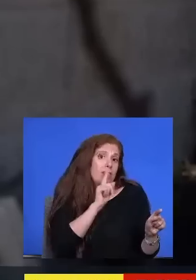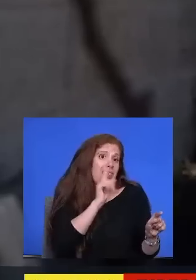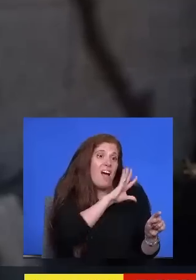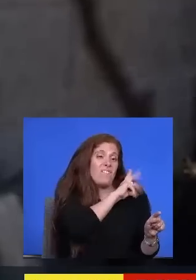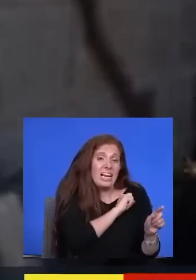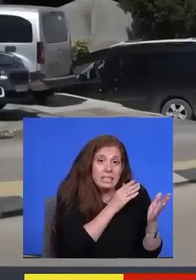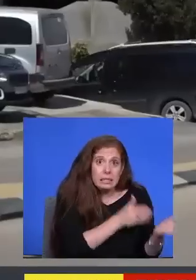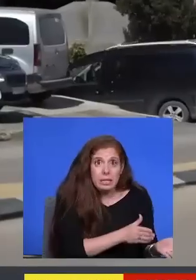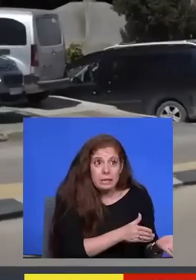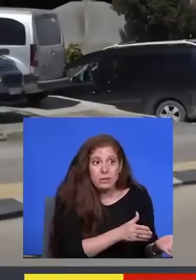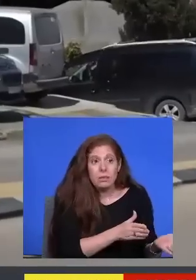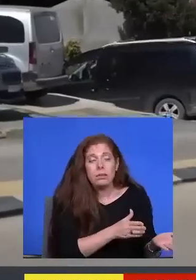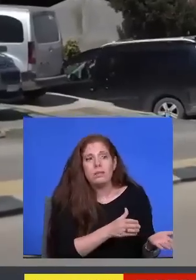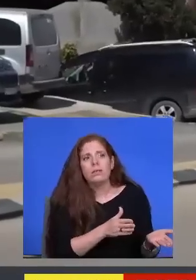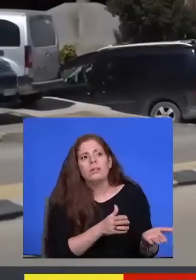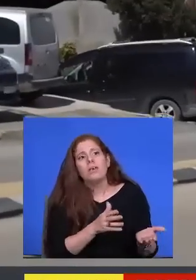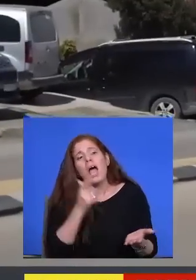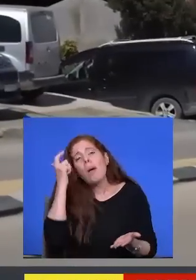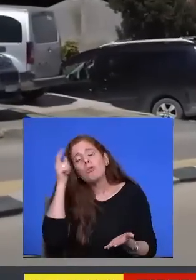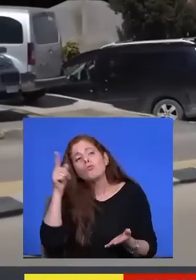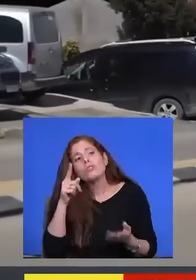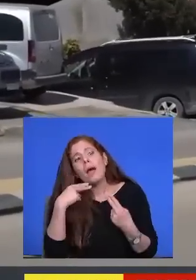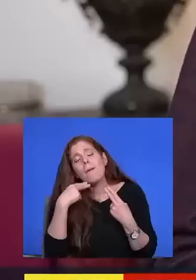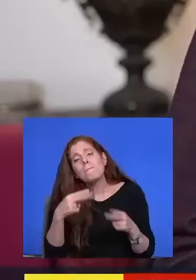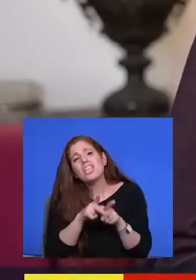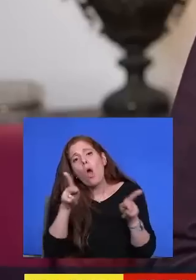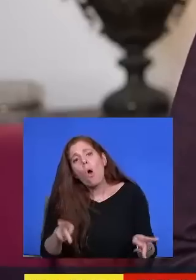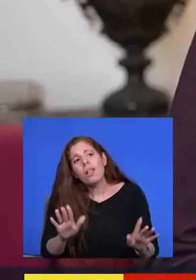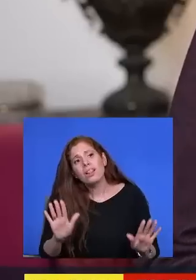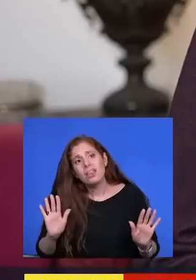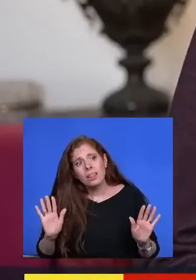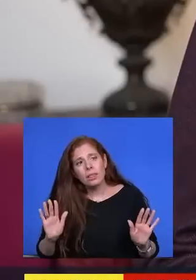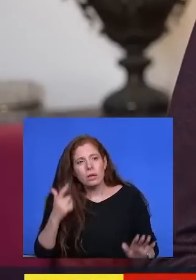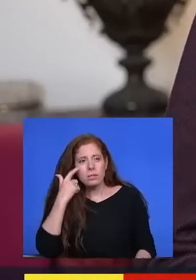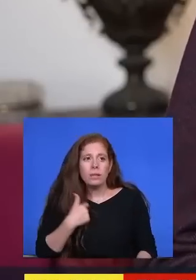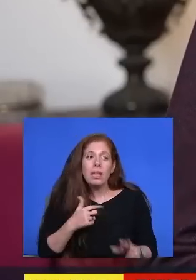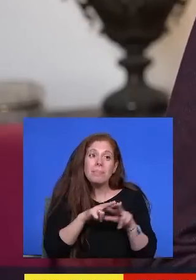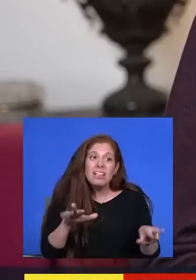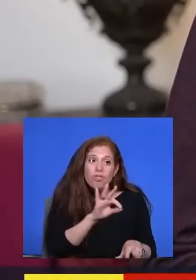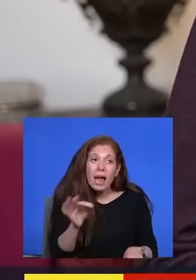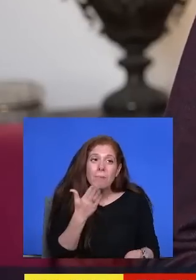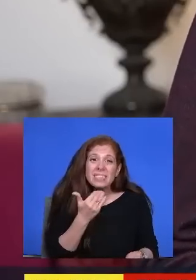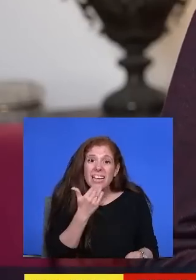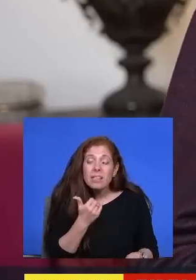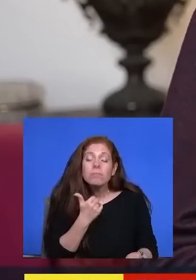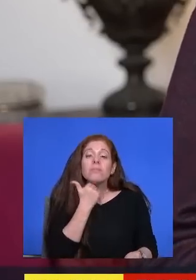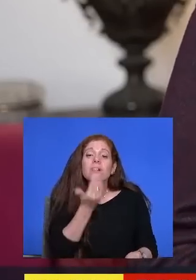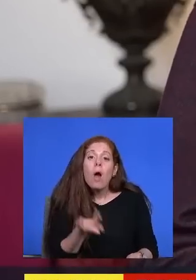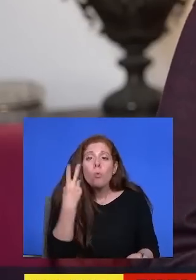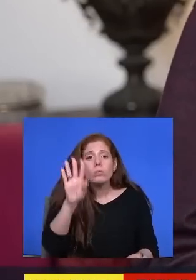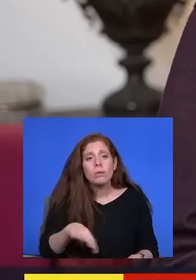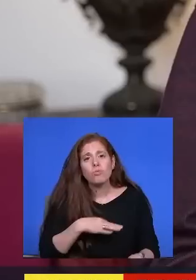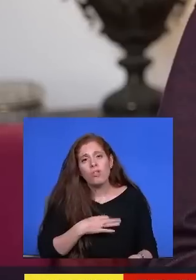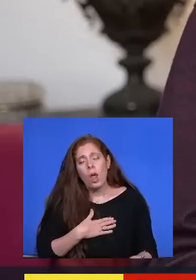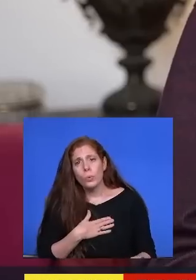منسميها فلسطين فهم بيفكروا إنه يمكن الحل أنا برأيي إسرائيلياً وضعكم أخطر بكتير من وضعنا